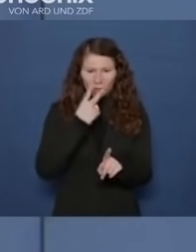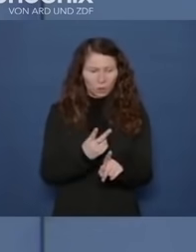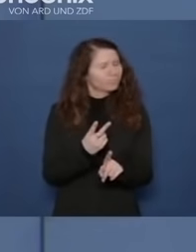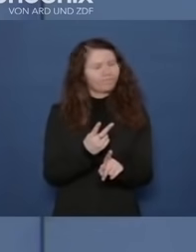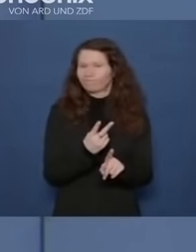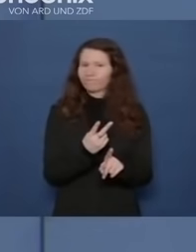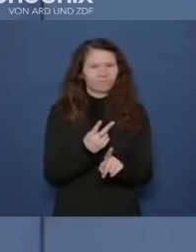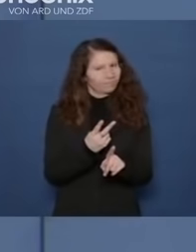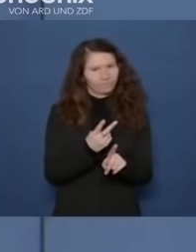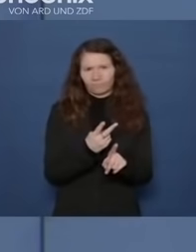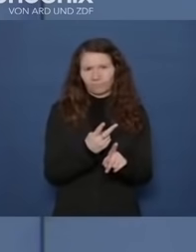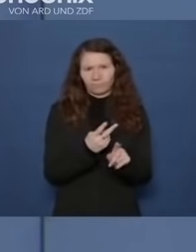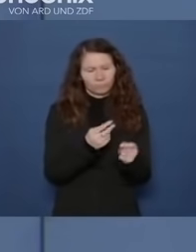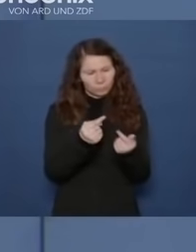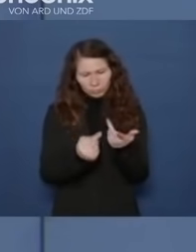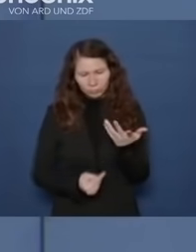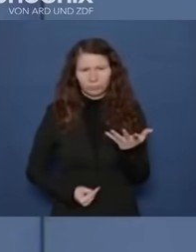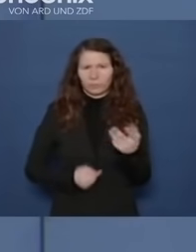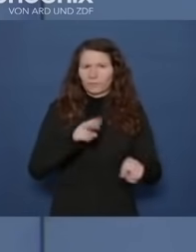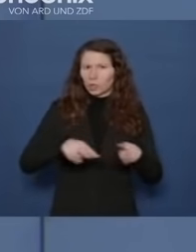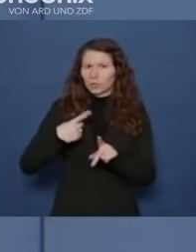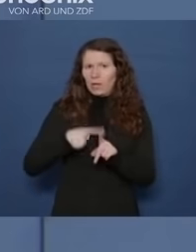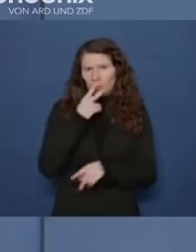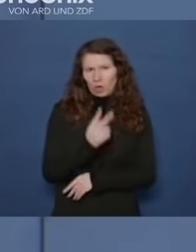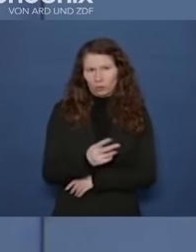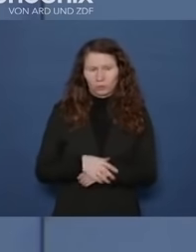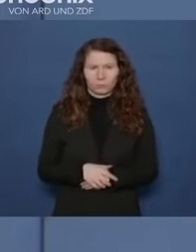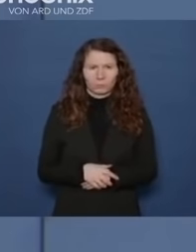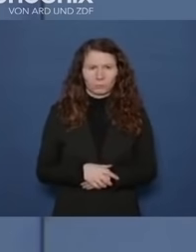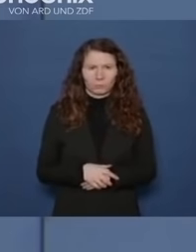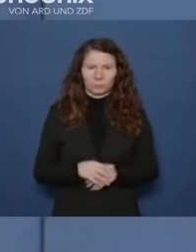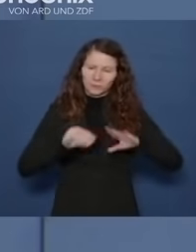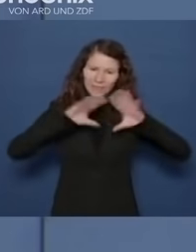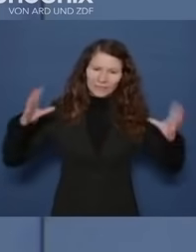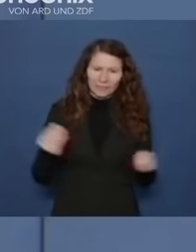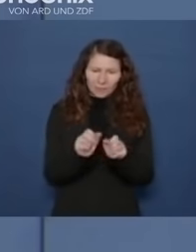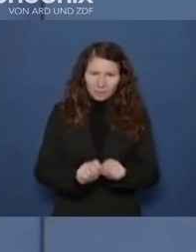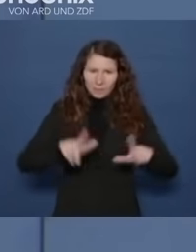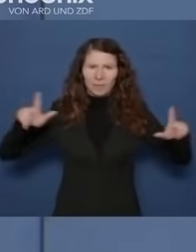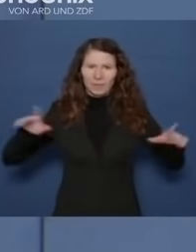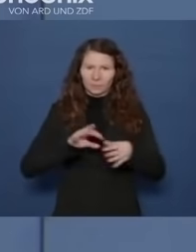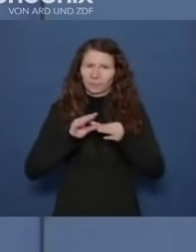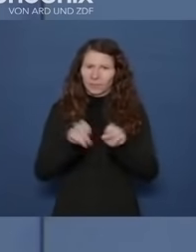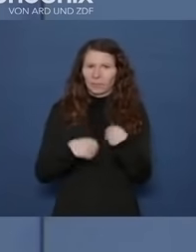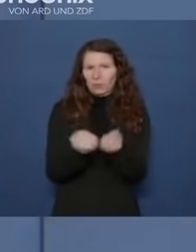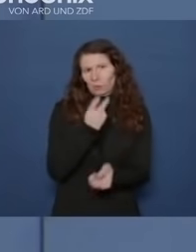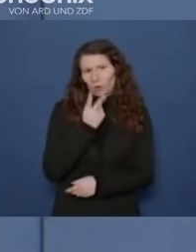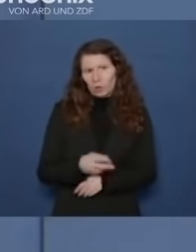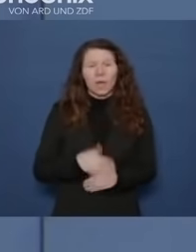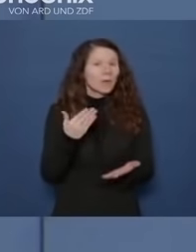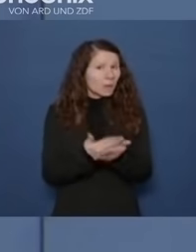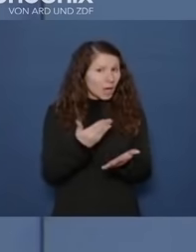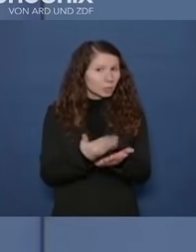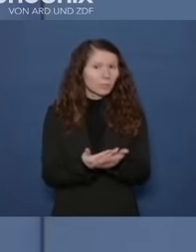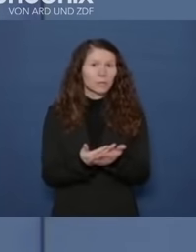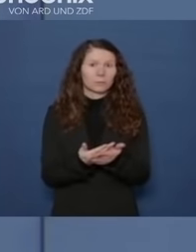sondern für die Maßnahmen ist ja immer entscheidend auch ein Gesamtbild der Lage, zu dem zum Beispiel auch die